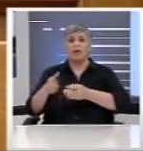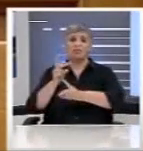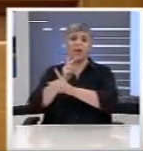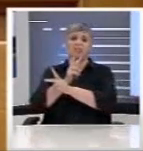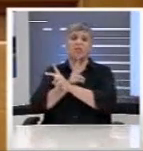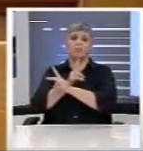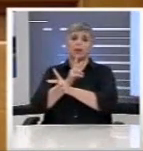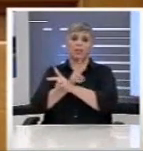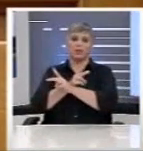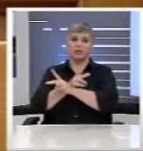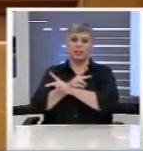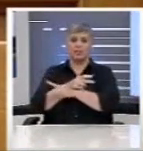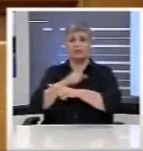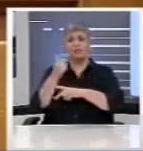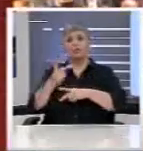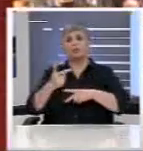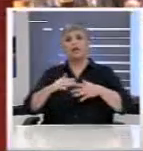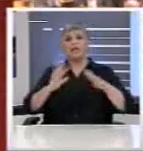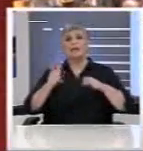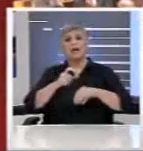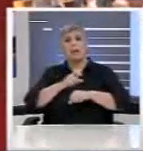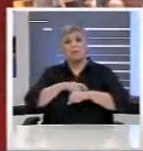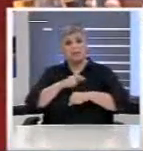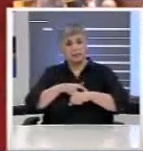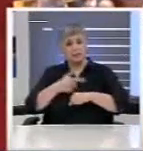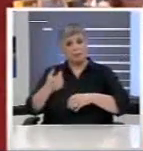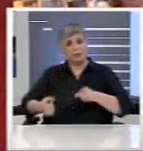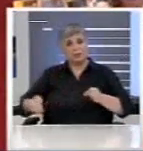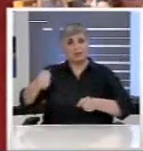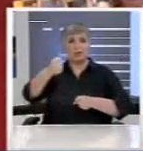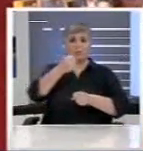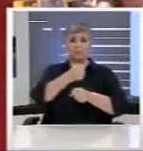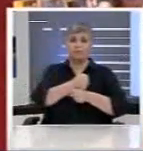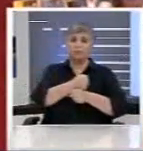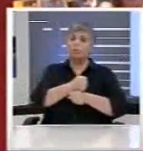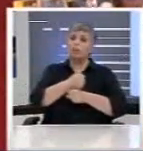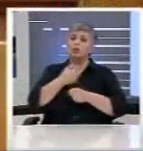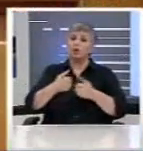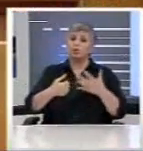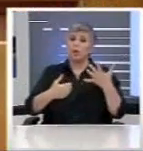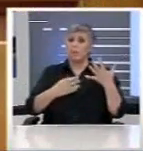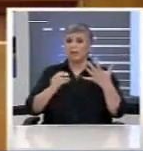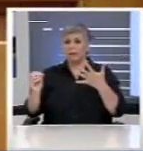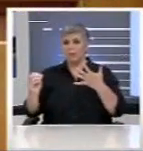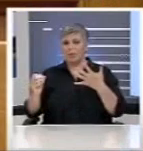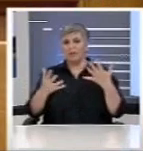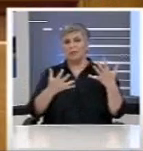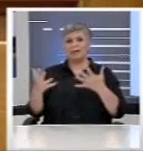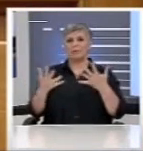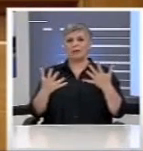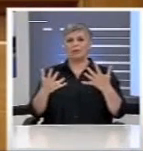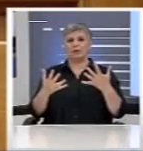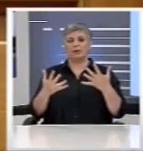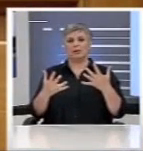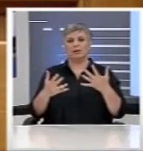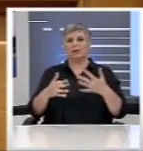έρθετε εσείς κάποια στιγμή και θα μπορέσετε να σοφαρίσετε. Γι' αυτό μας πηγαίνουν καλά τα ομόλογα. Και όμως πάει να